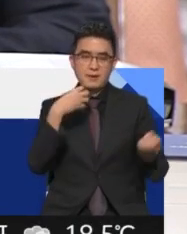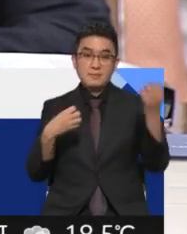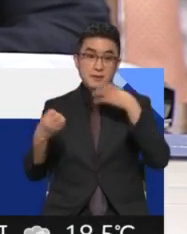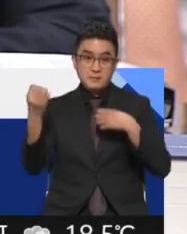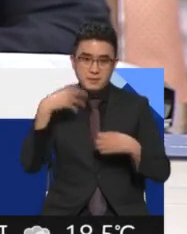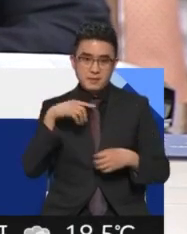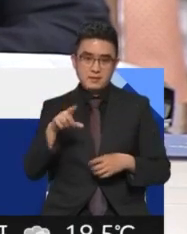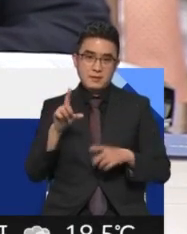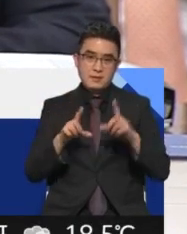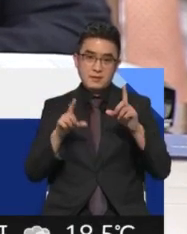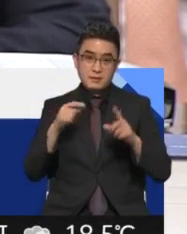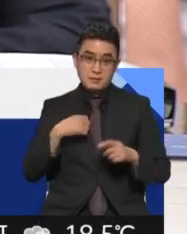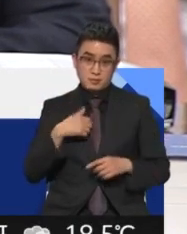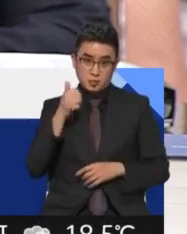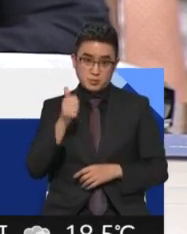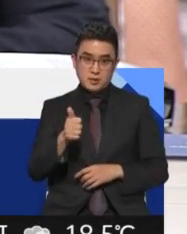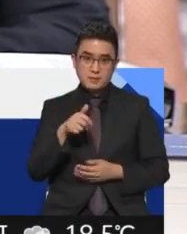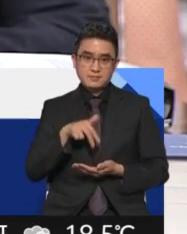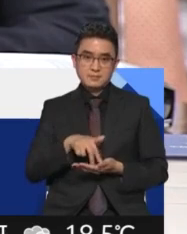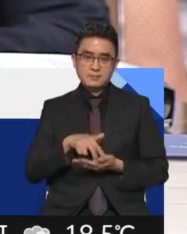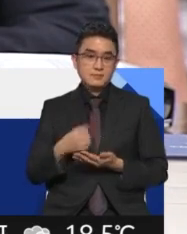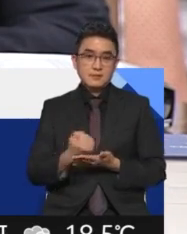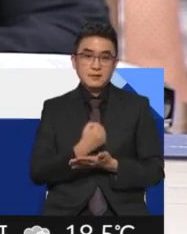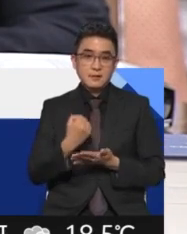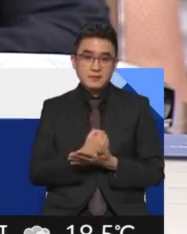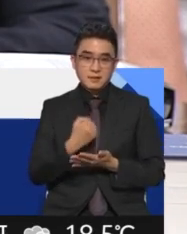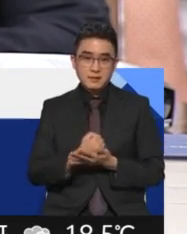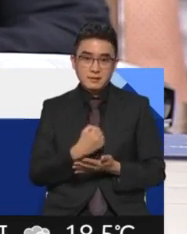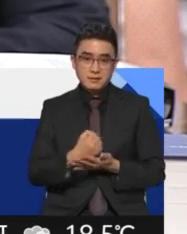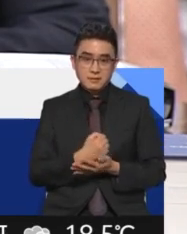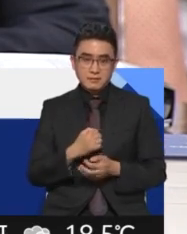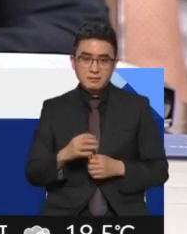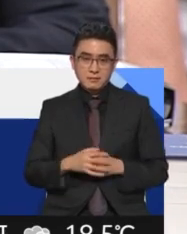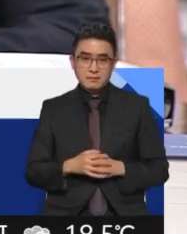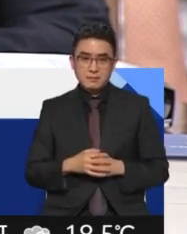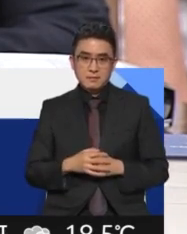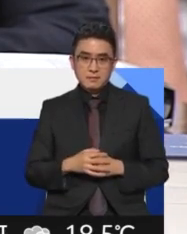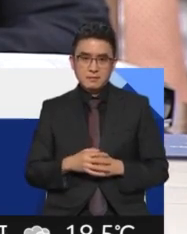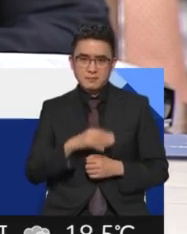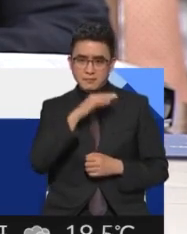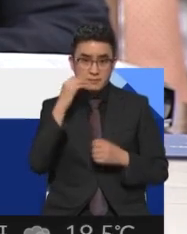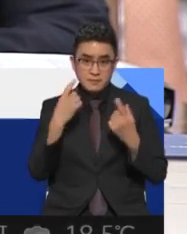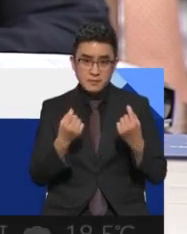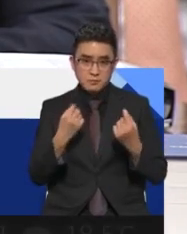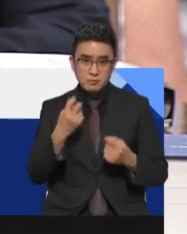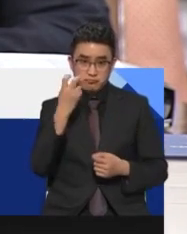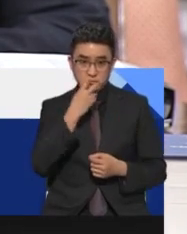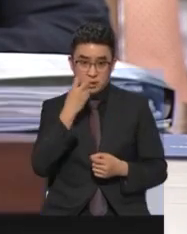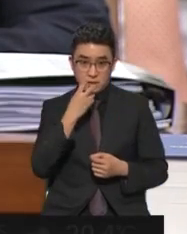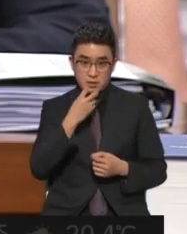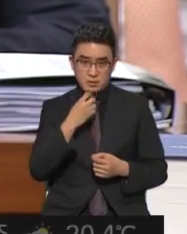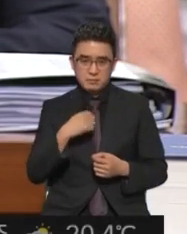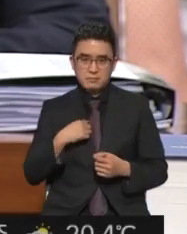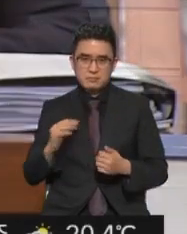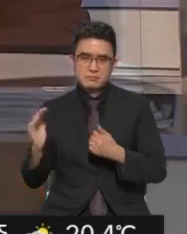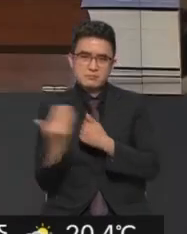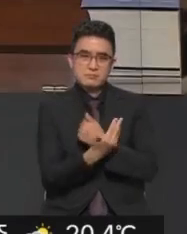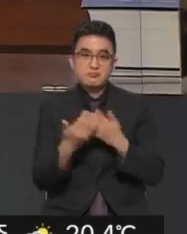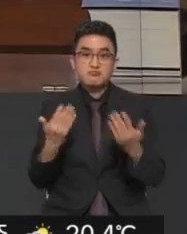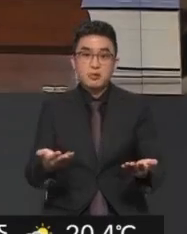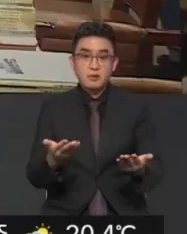대단히 안타깝게 생각하고 그 적정한 수사에 대해서 제가 울타리가 되줘야 한다고 생각을 합니다